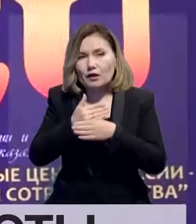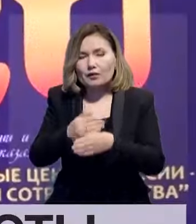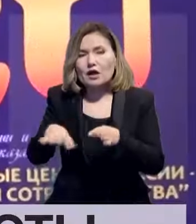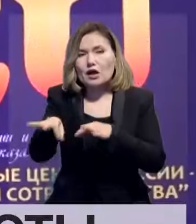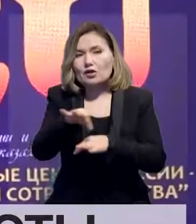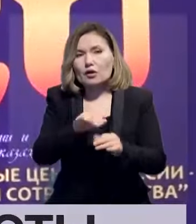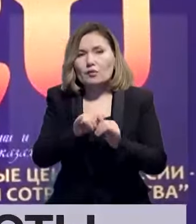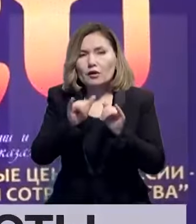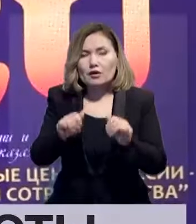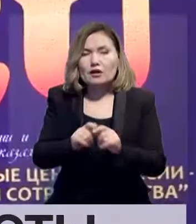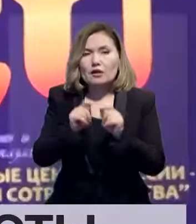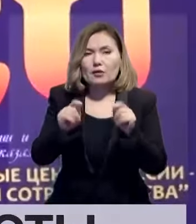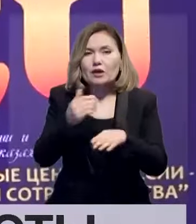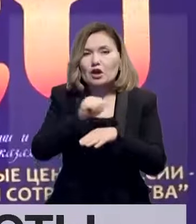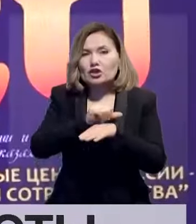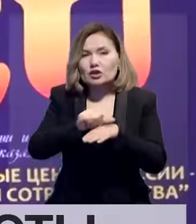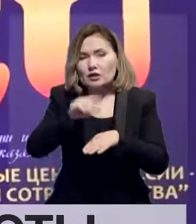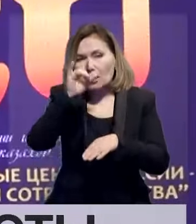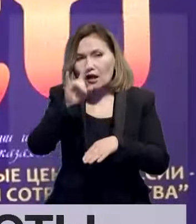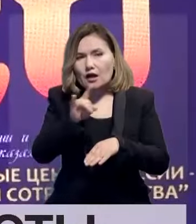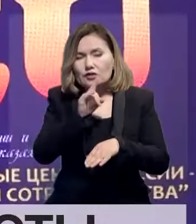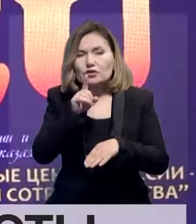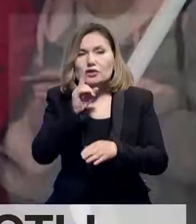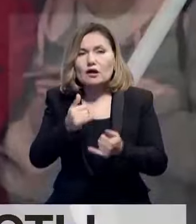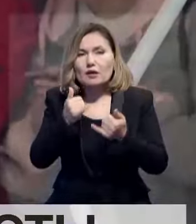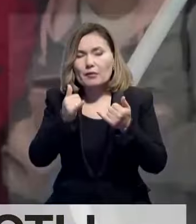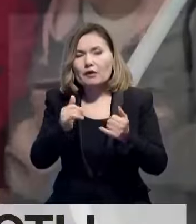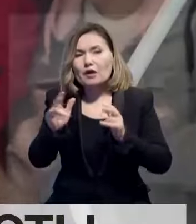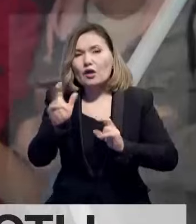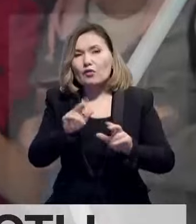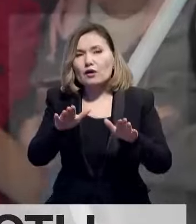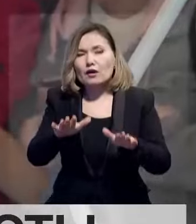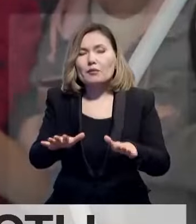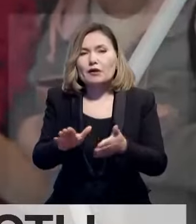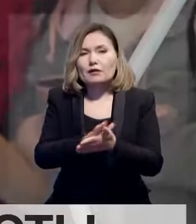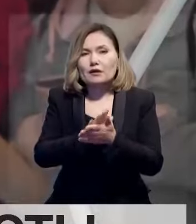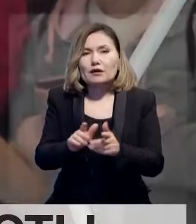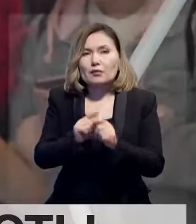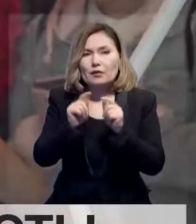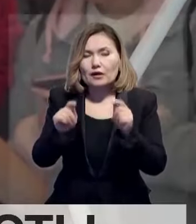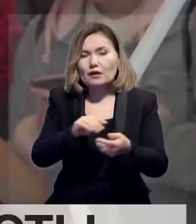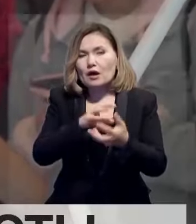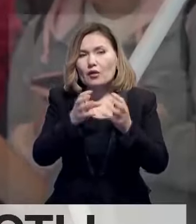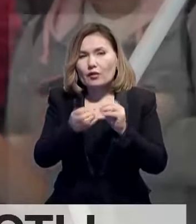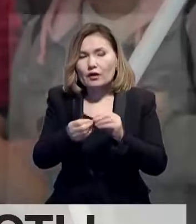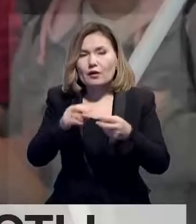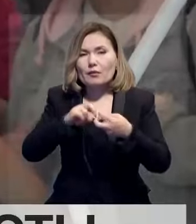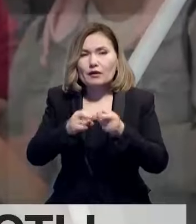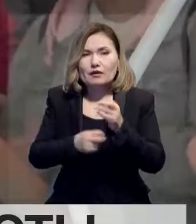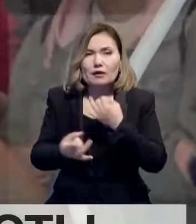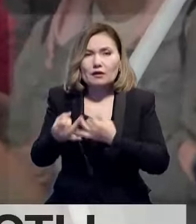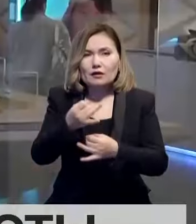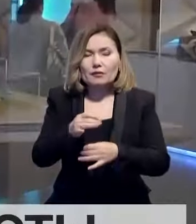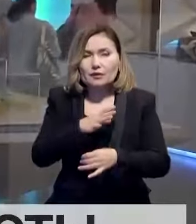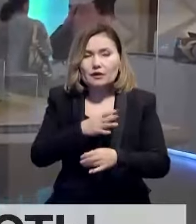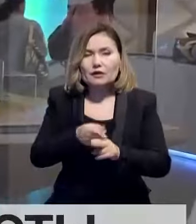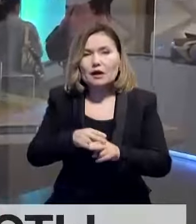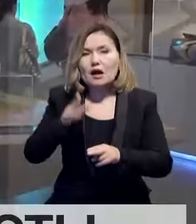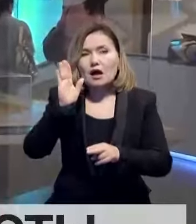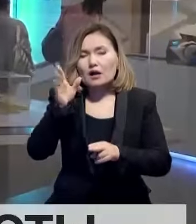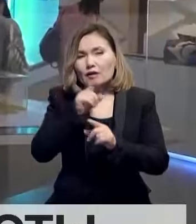жобаларын көбейту, шетелдегі қазақ жастарына арналған білім грантын арттырып, талапты жеңілдету сияқты түйткілдер талқыланды.